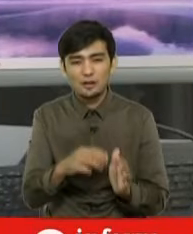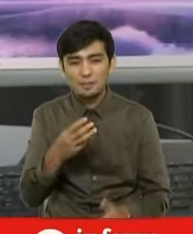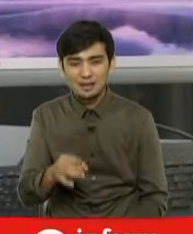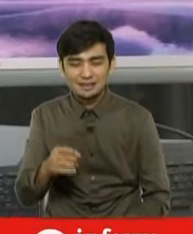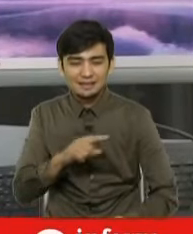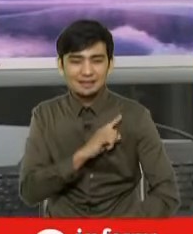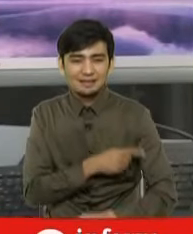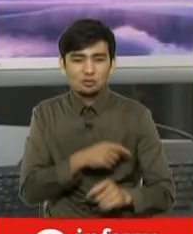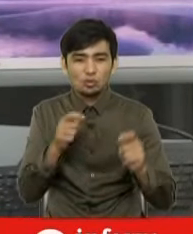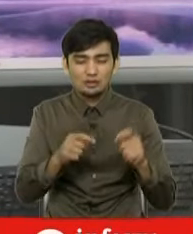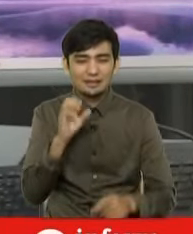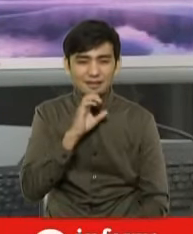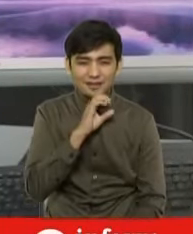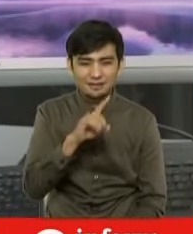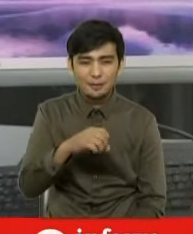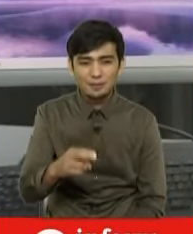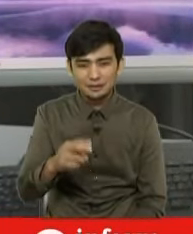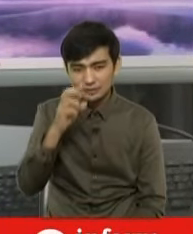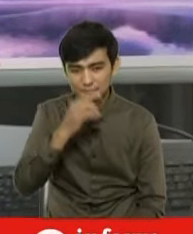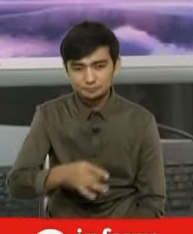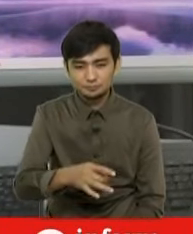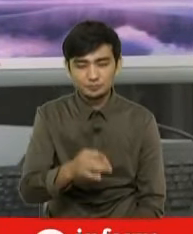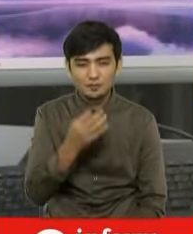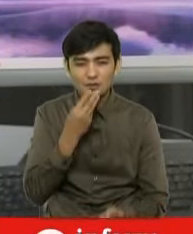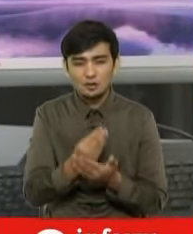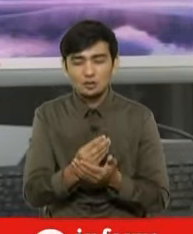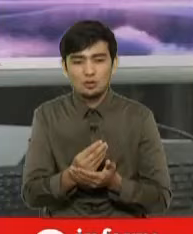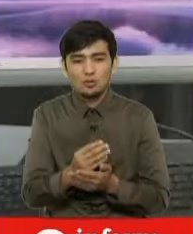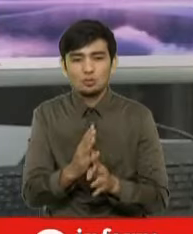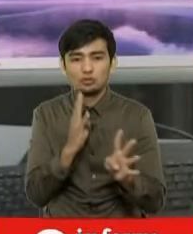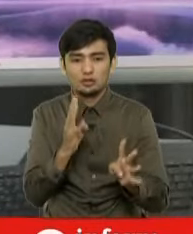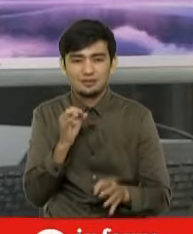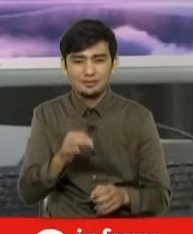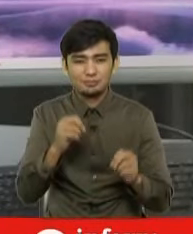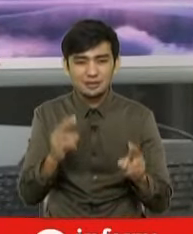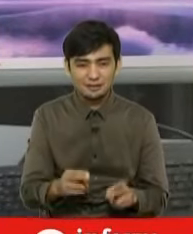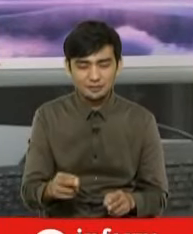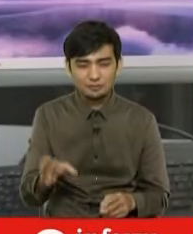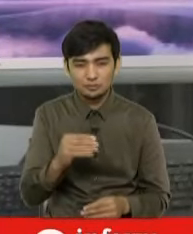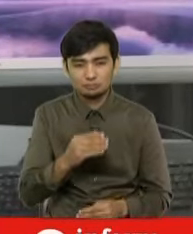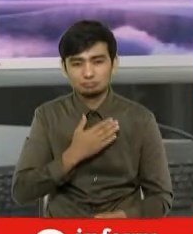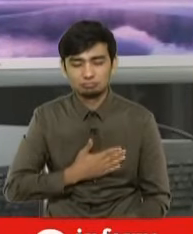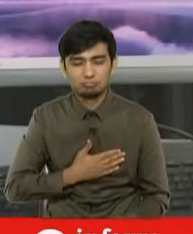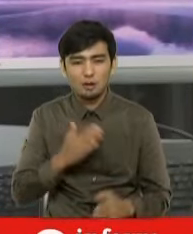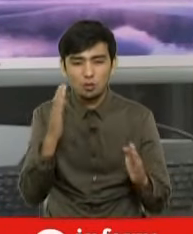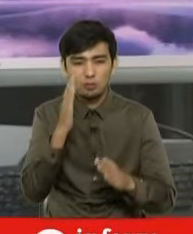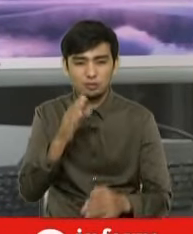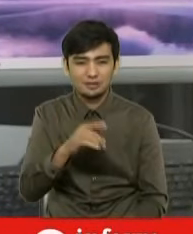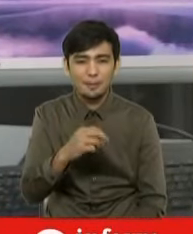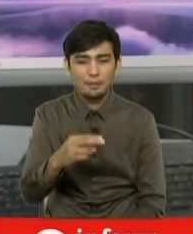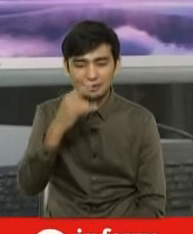сильный дождь в северо-западных регионах страны. В свою очередь, обширный антициклон из районов Скандинавии сохранит ясную погоду на западе